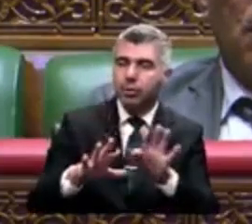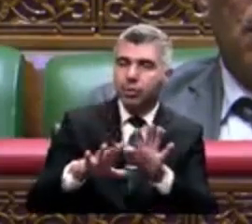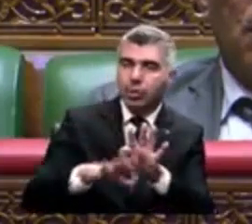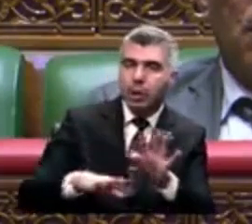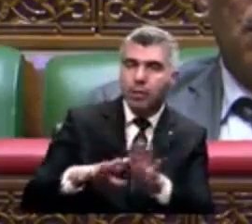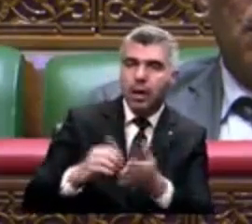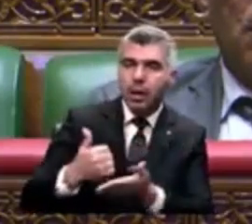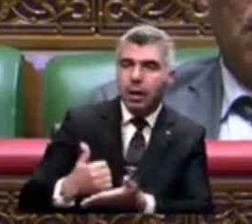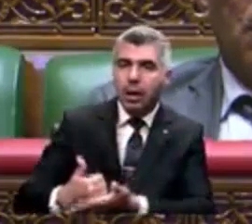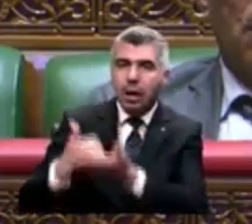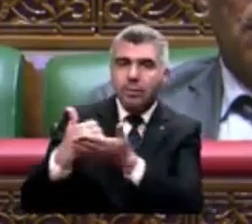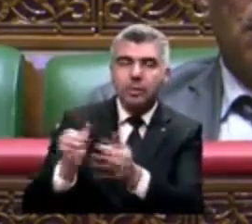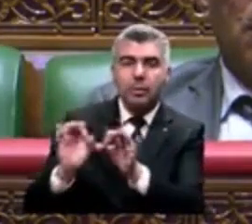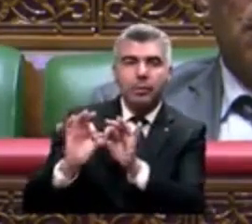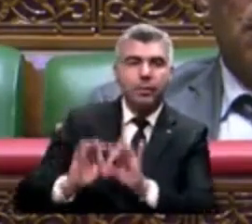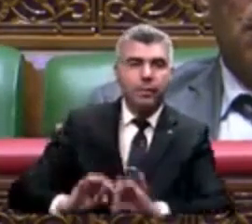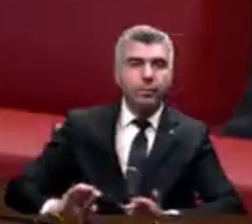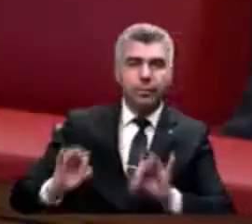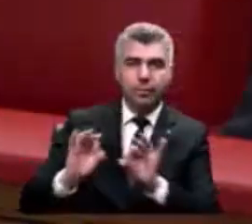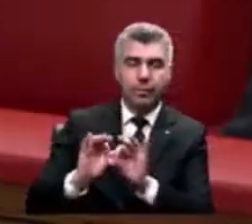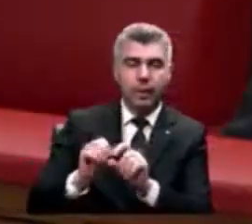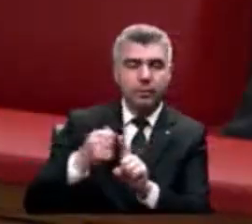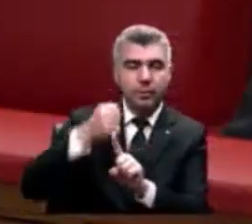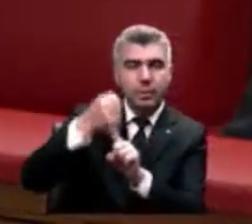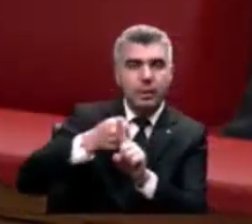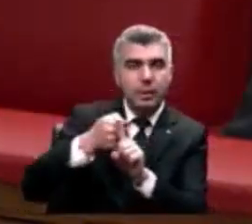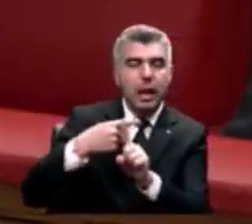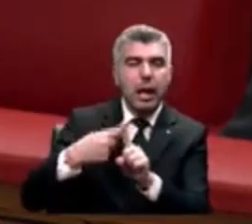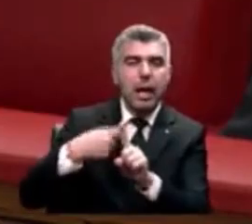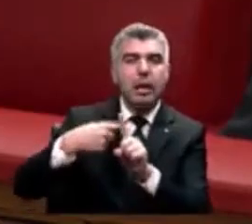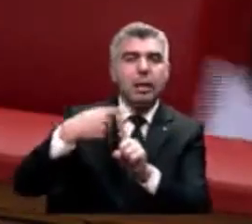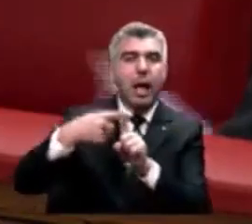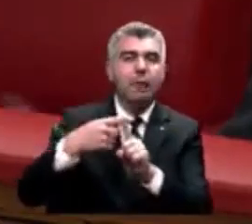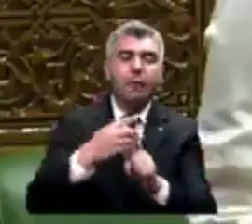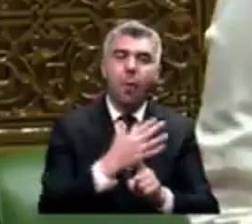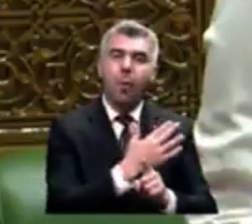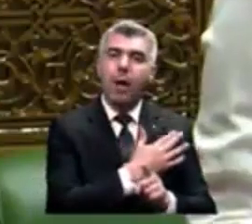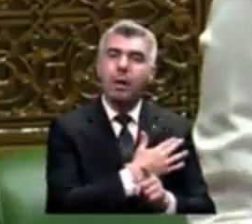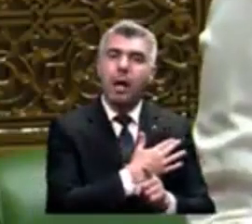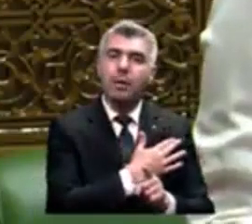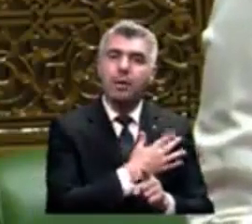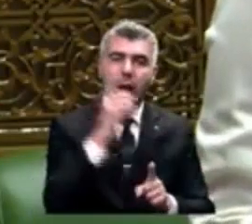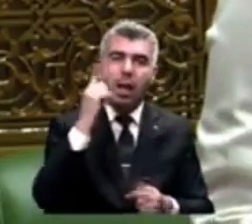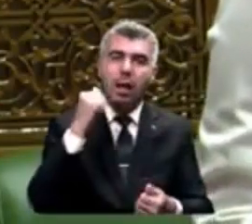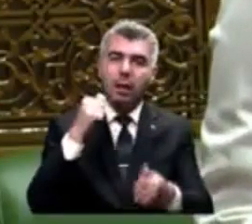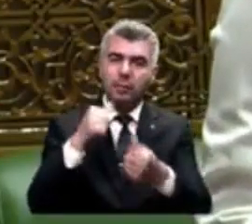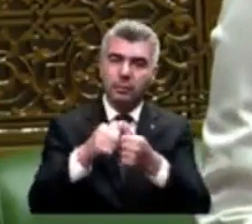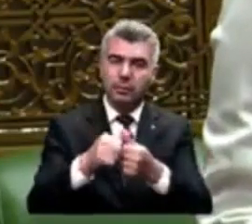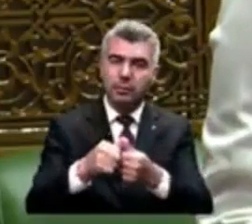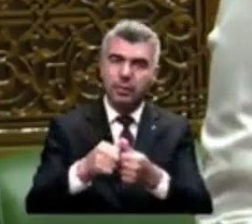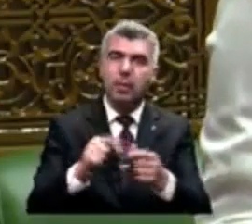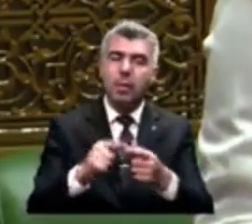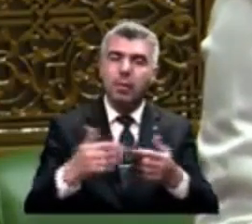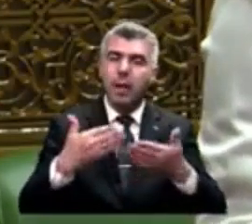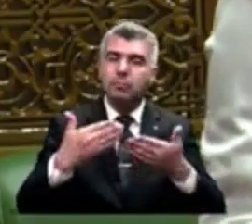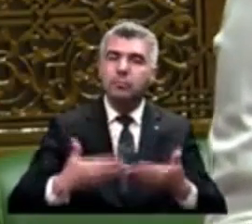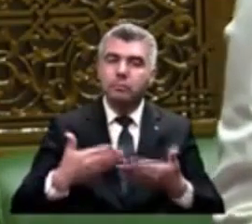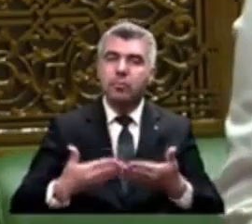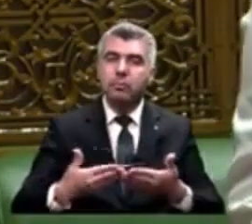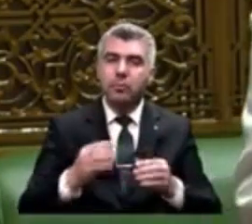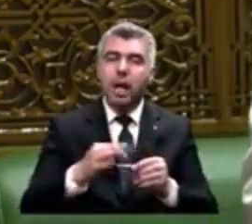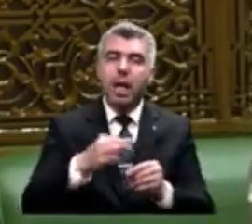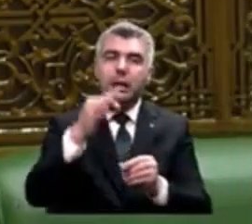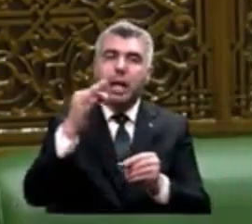والمهنية، بما يحفزها لبذل مجهودات إضافية بالحس الوطني المعهود فيها. هذا الأمل الذي تبخر جاء كنتيجة مباشرة